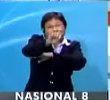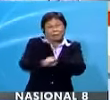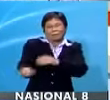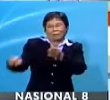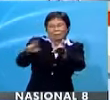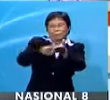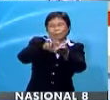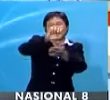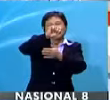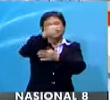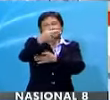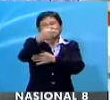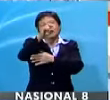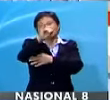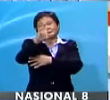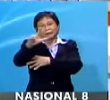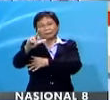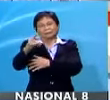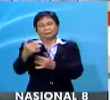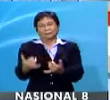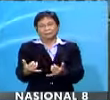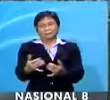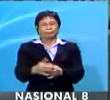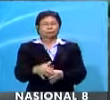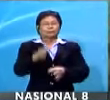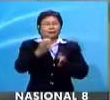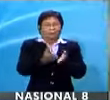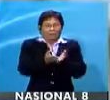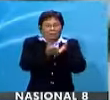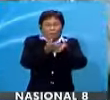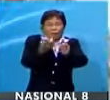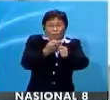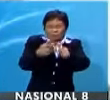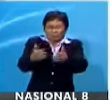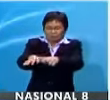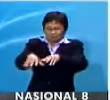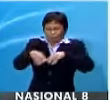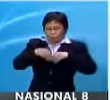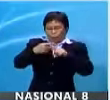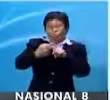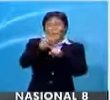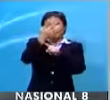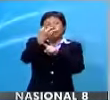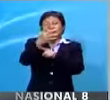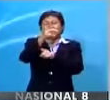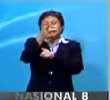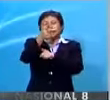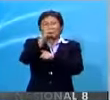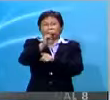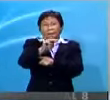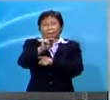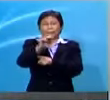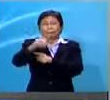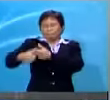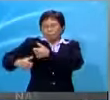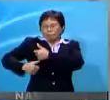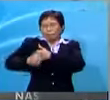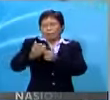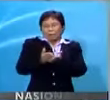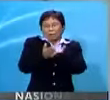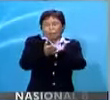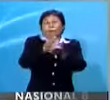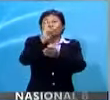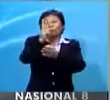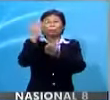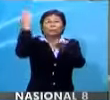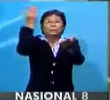shahril sarafudin jika kapal pertama diterada April laluamakan KM perwi kapal kedua yang